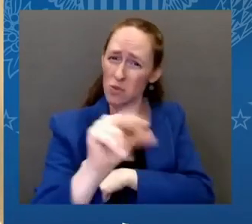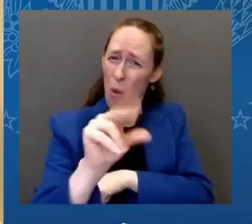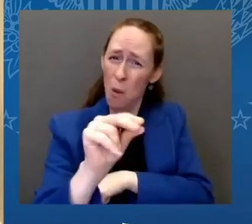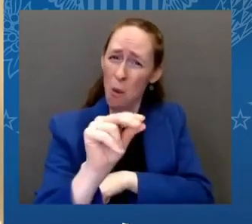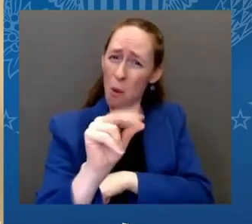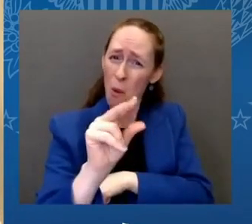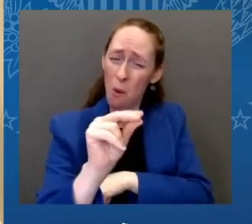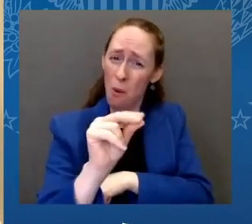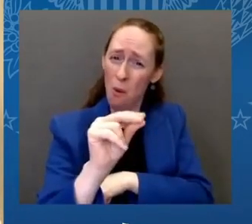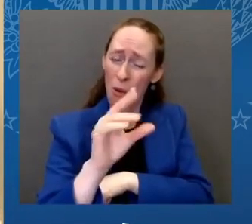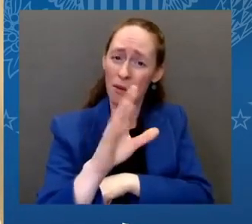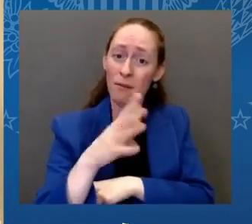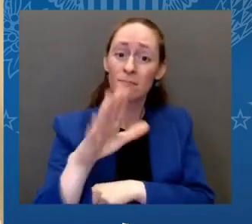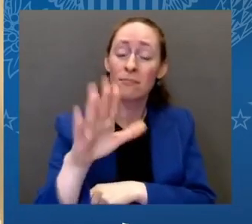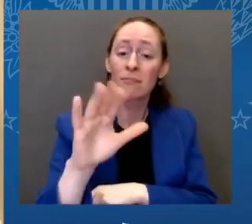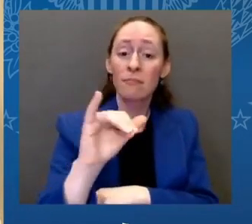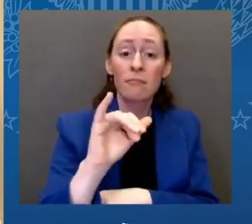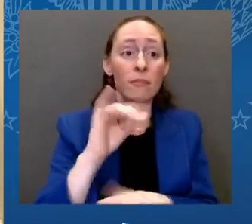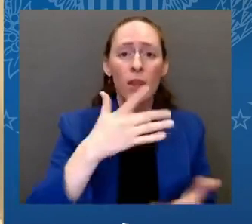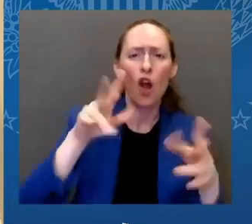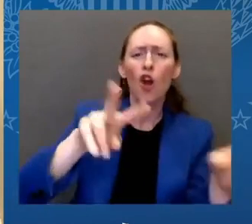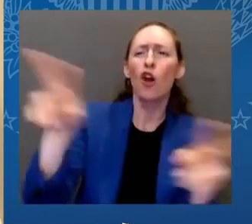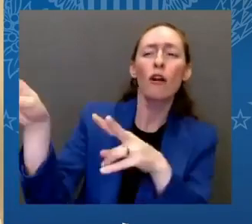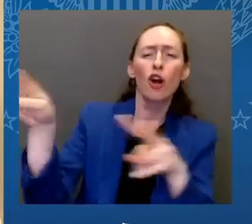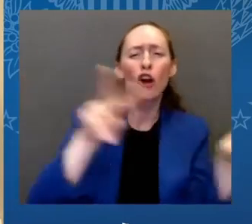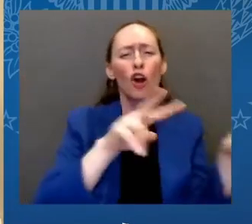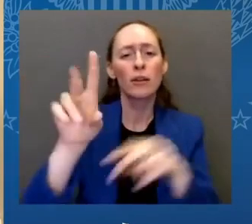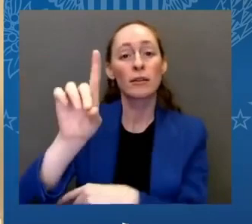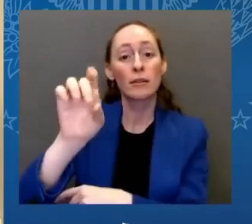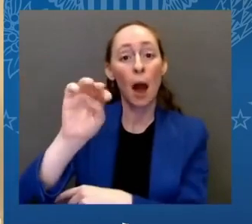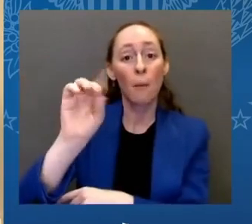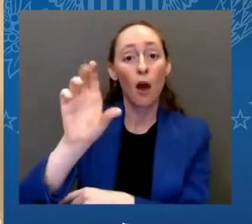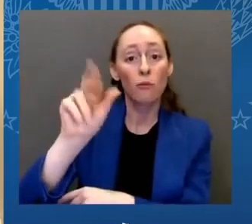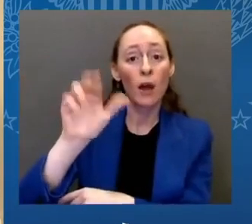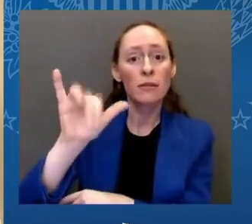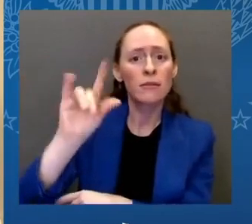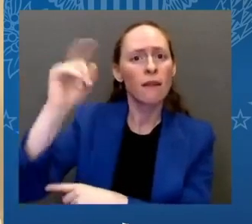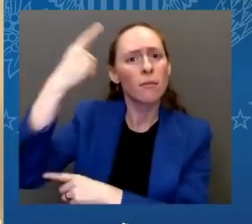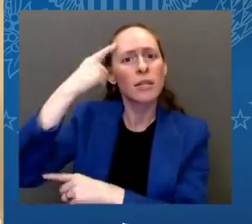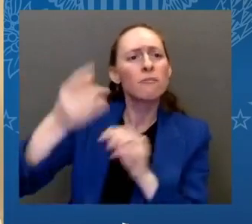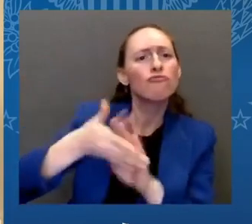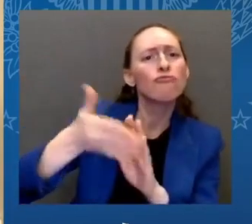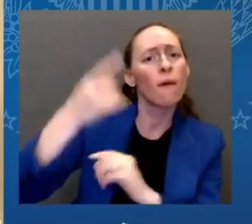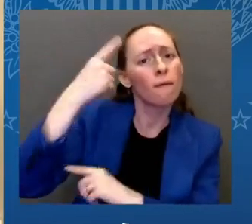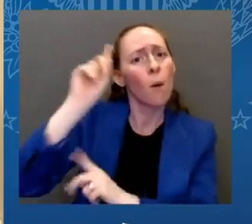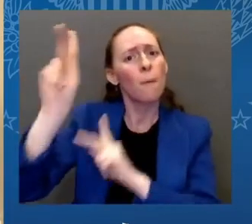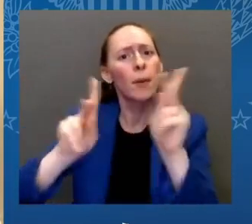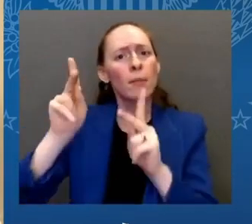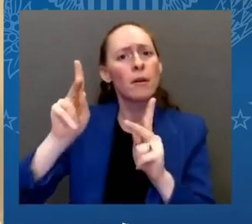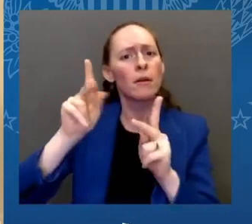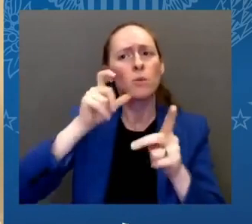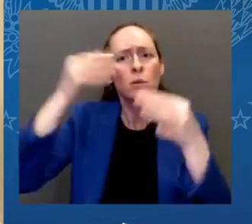шляху наглої атаки на свободу і незалежність, світові було б